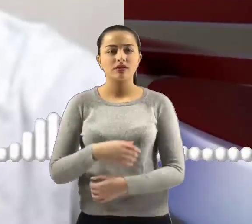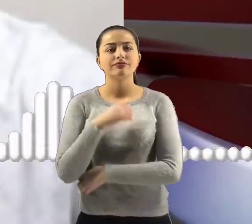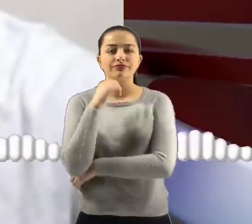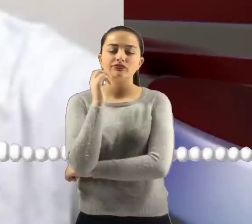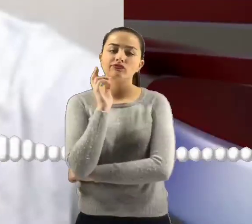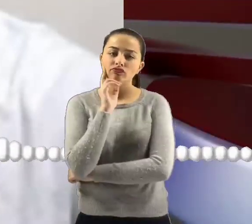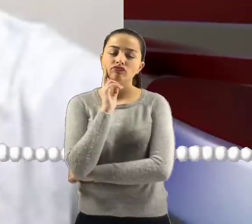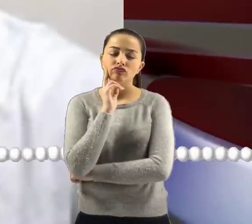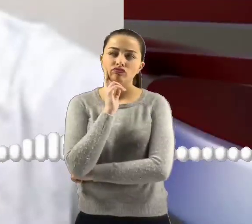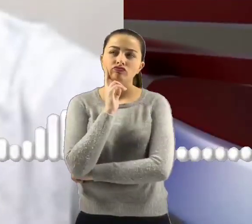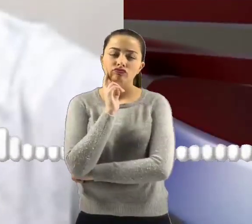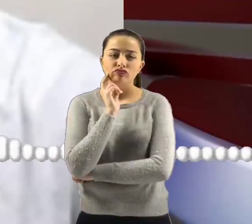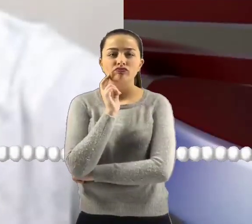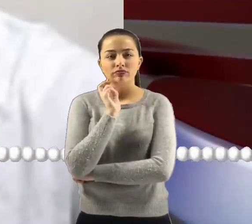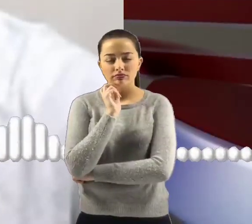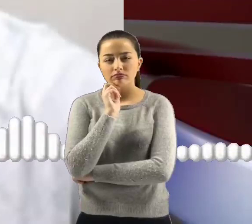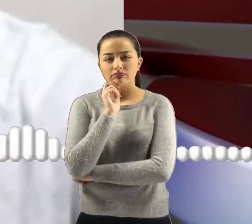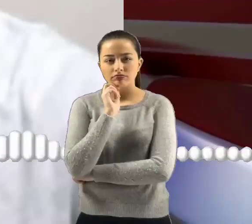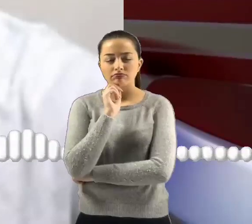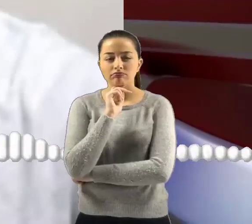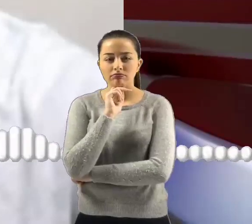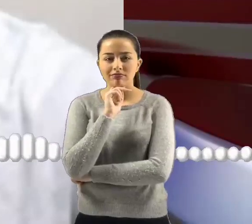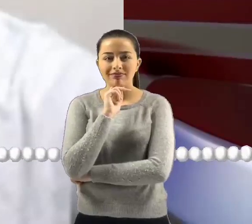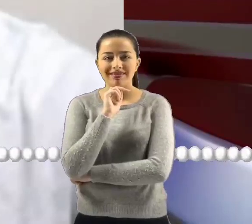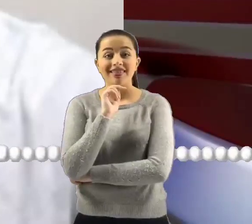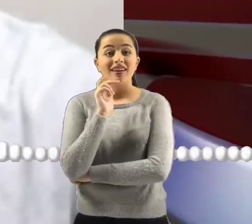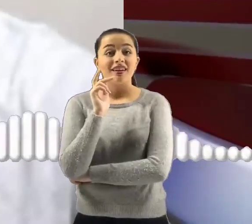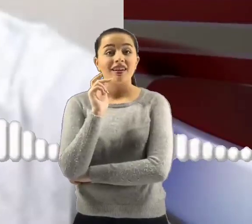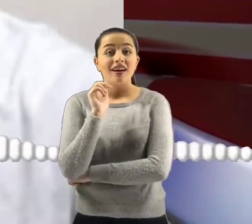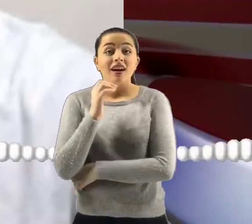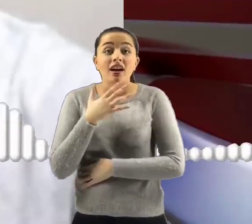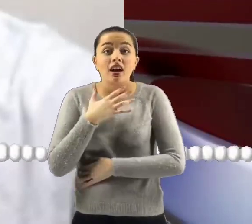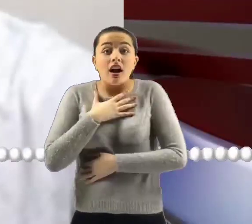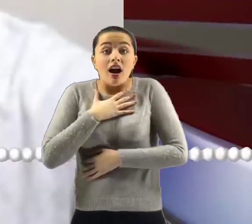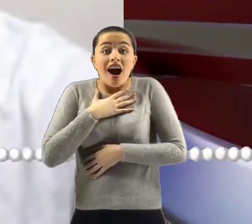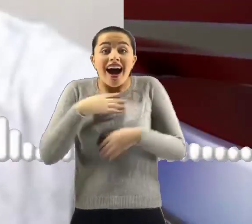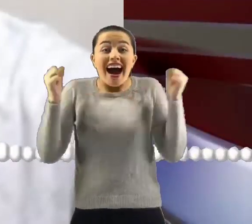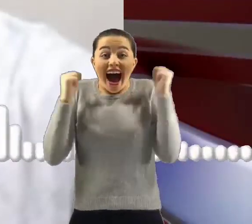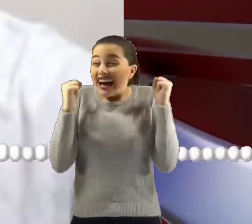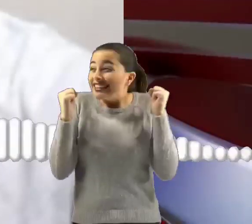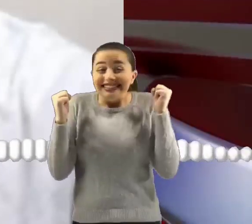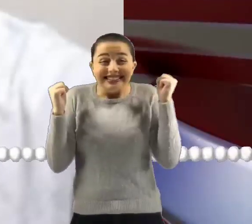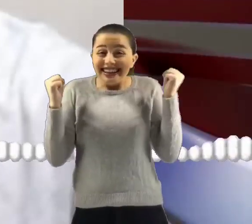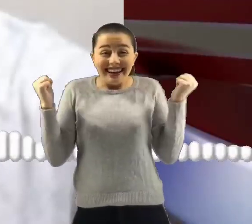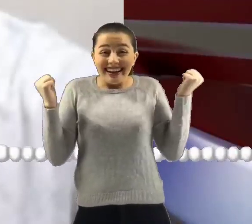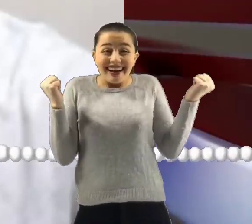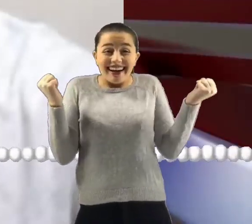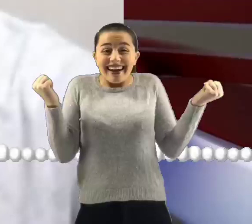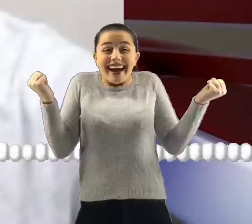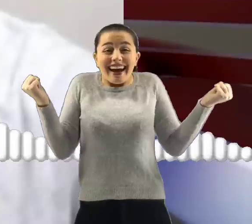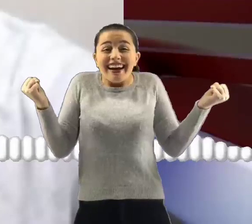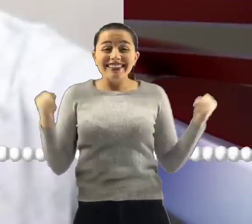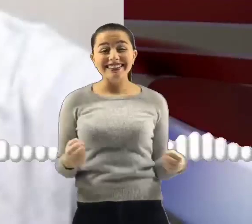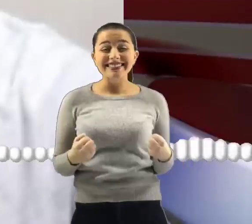Okay, masizi nya ha ta ka ya bago tutu. Mana oni girl no le ipe, eno ya afu ko si we ga.